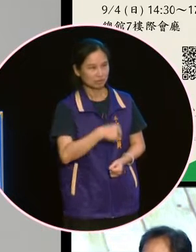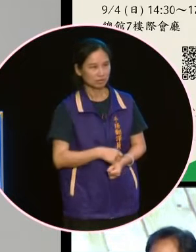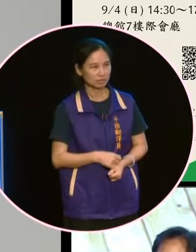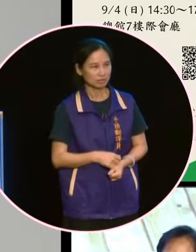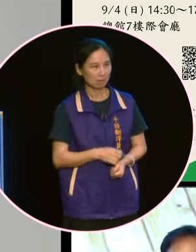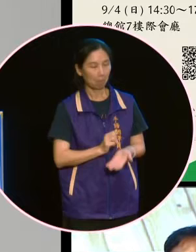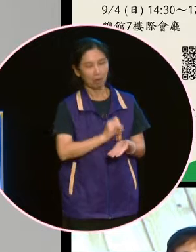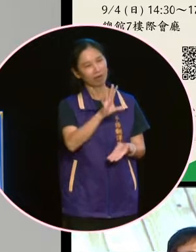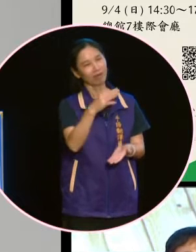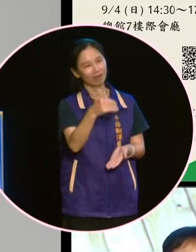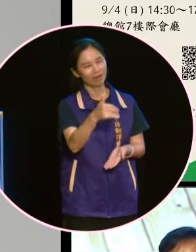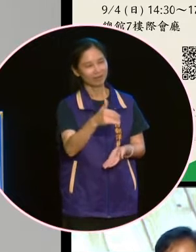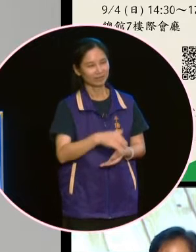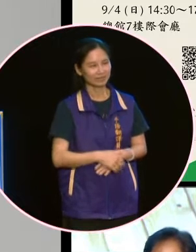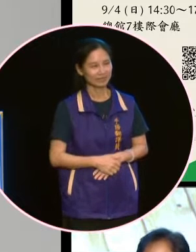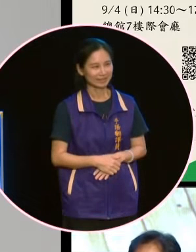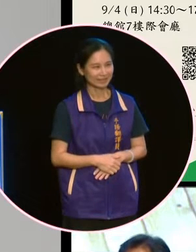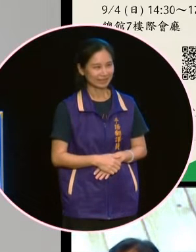出来。